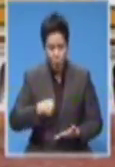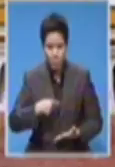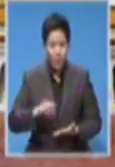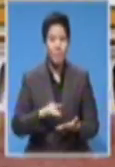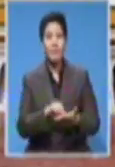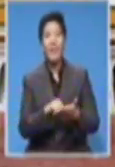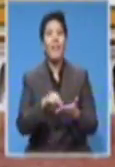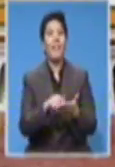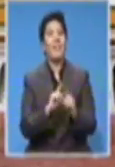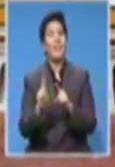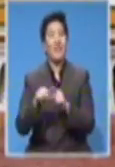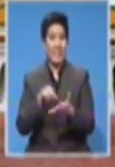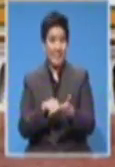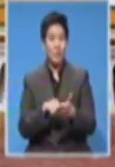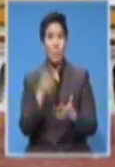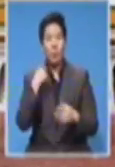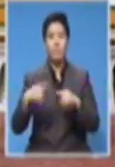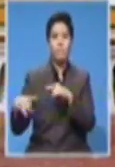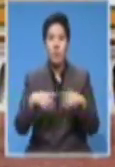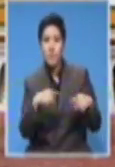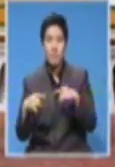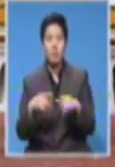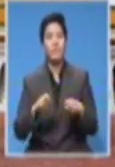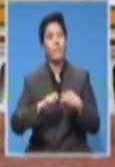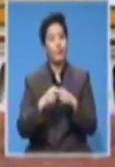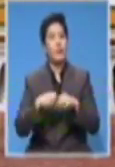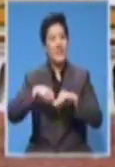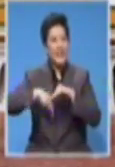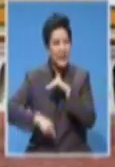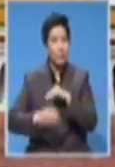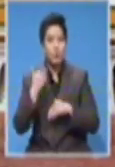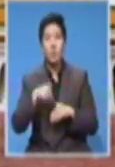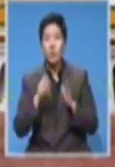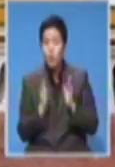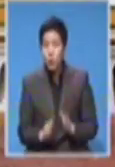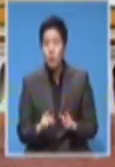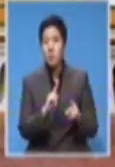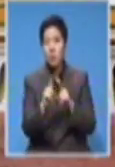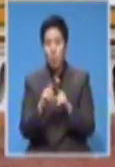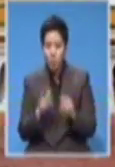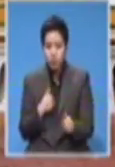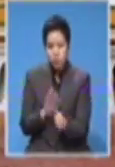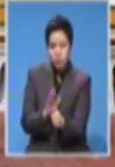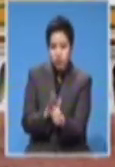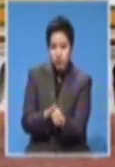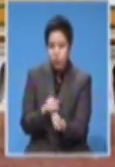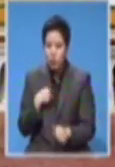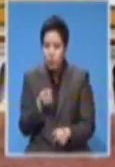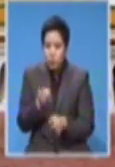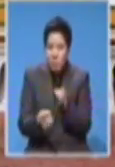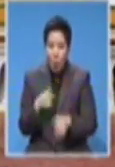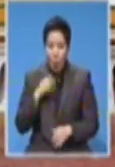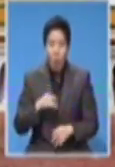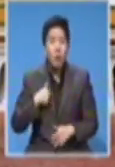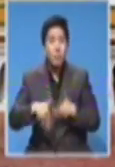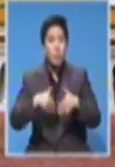านมาเนี่ยมันตีกันไปตีกันมาพันกันไม่หมดนะแล้วก็ประชาชนก็ถูกปลุกระดมกลายเป็นว่าประ